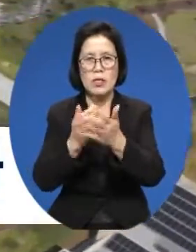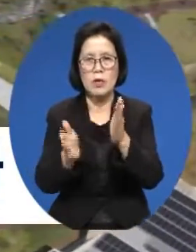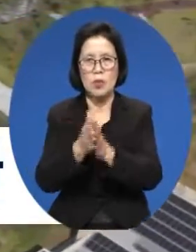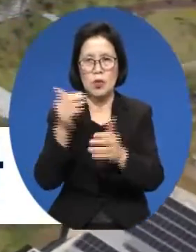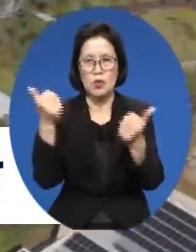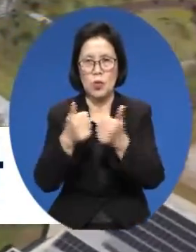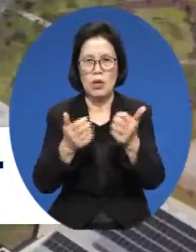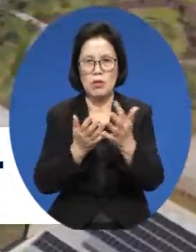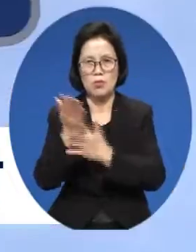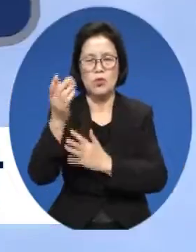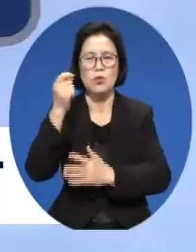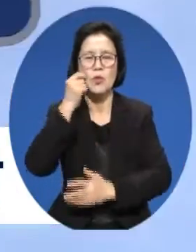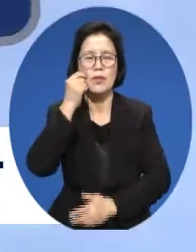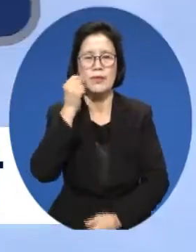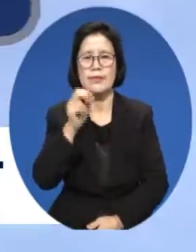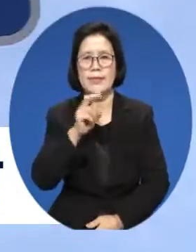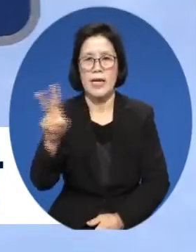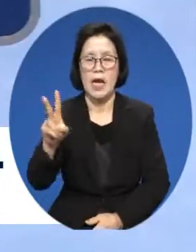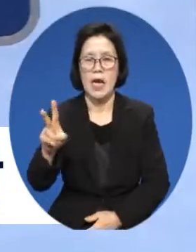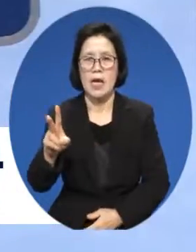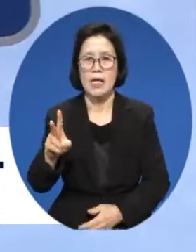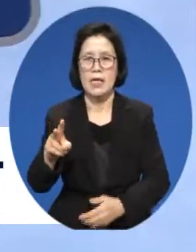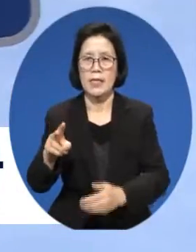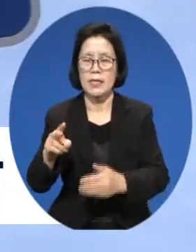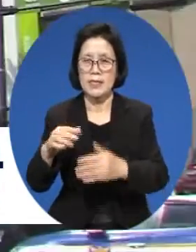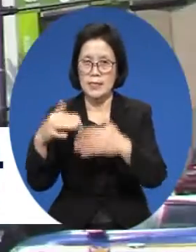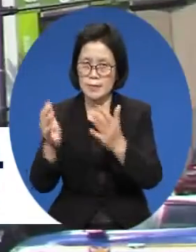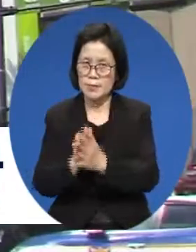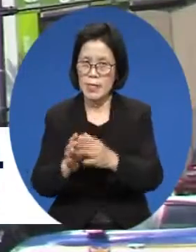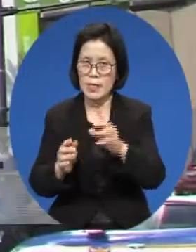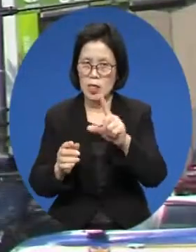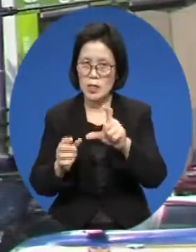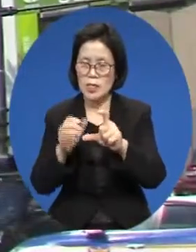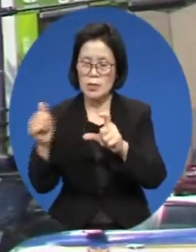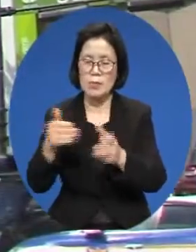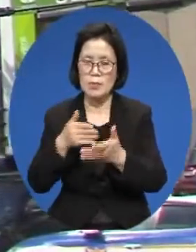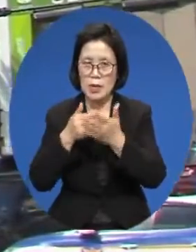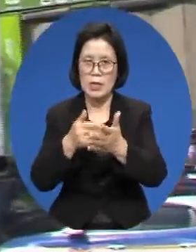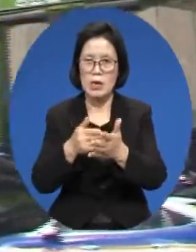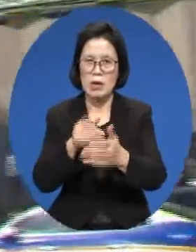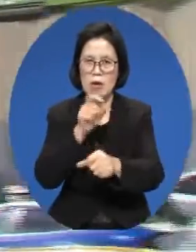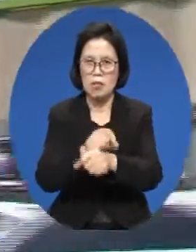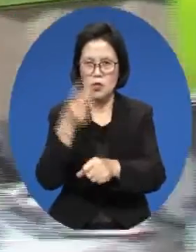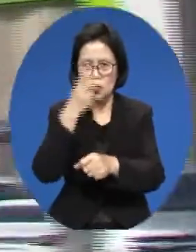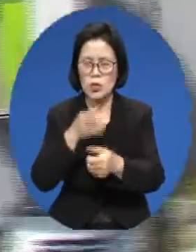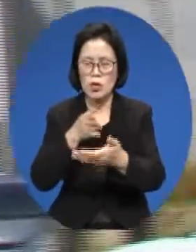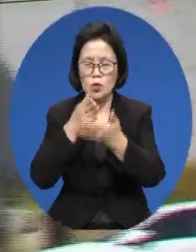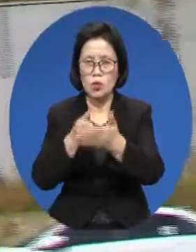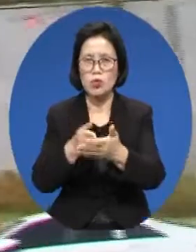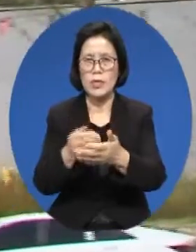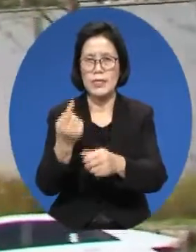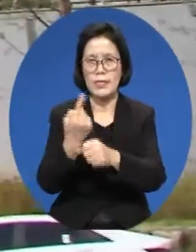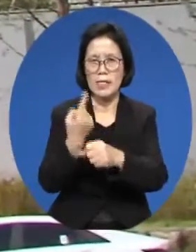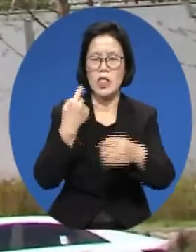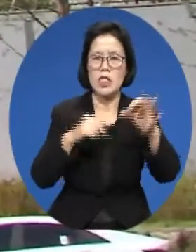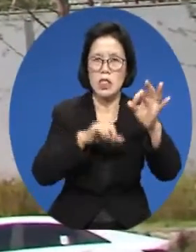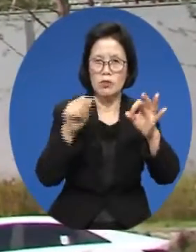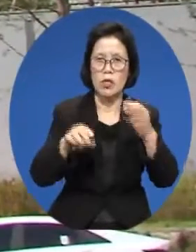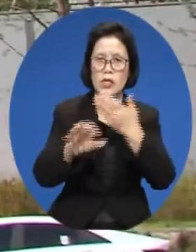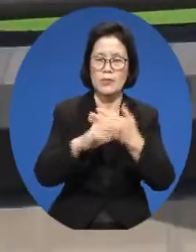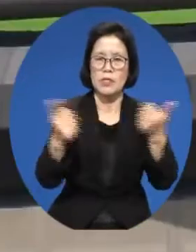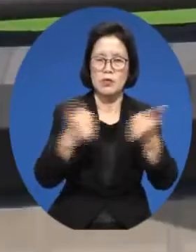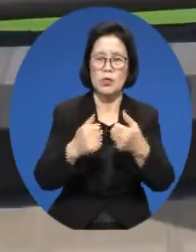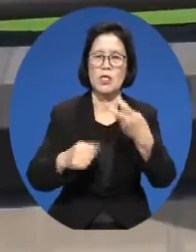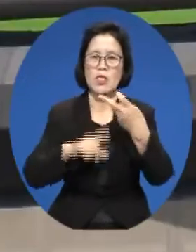못하고 있습니다 야 3당 위원 15명이 발휘한 대장동 개발사업 행정사무 조서 요구하는 지난해 10월 임시의 와